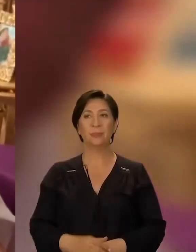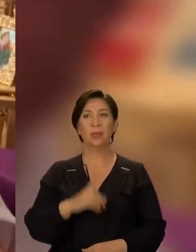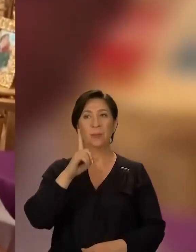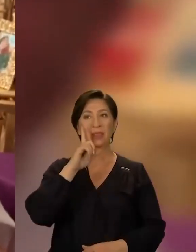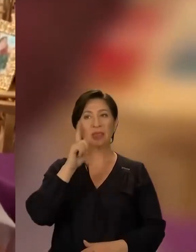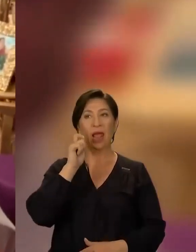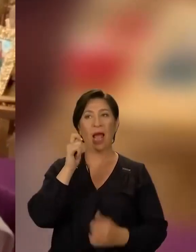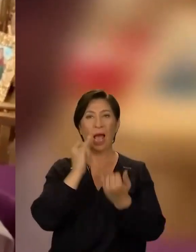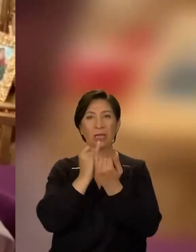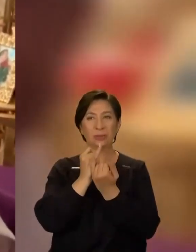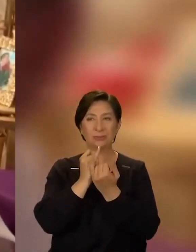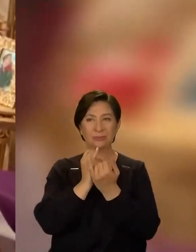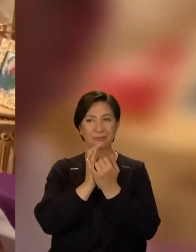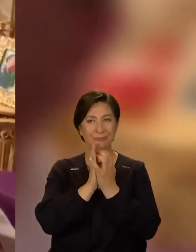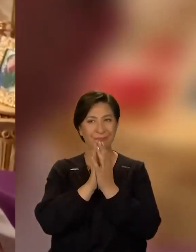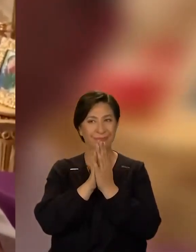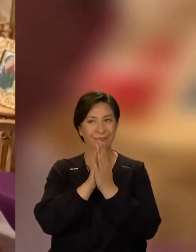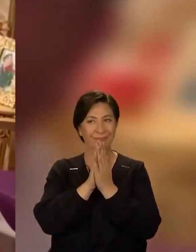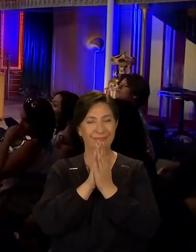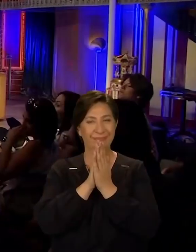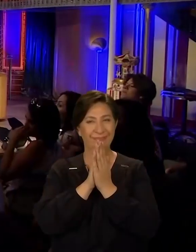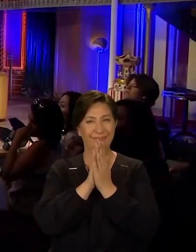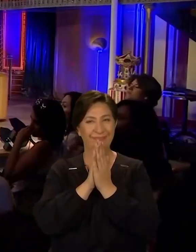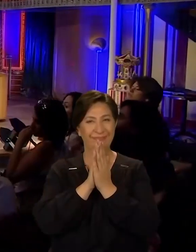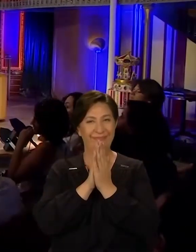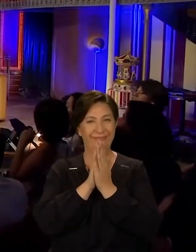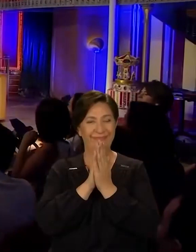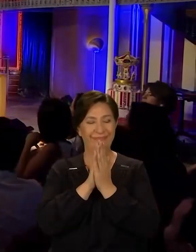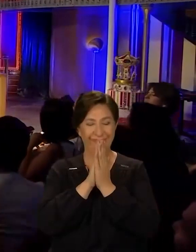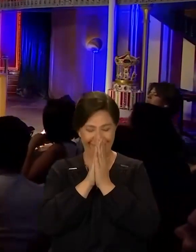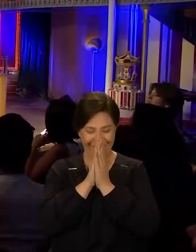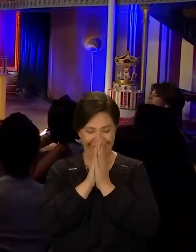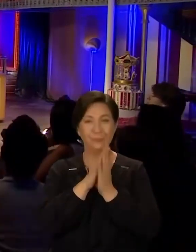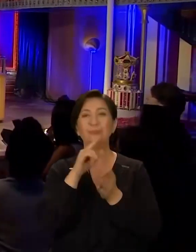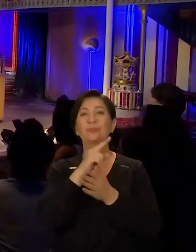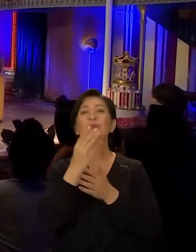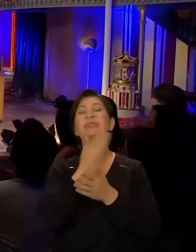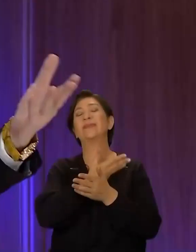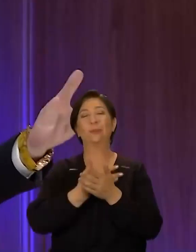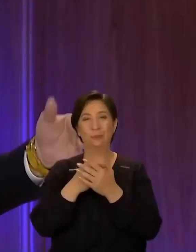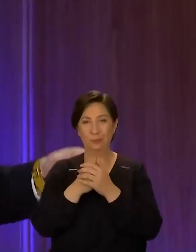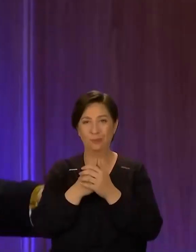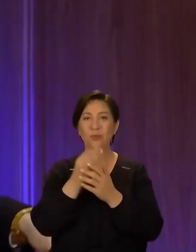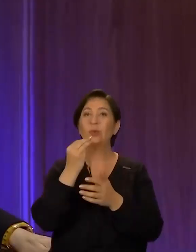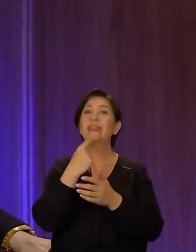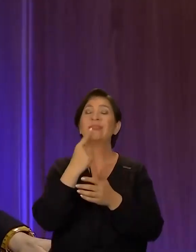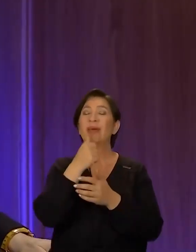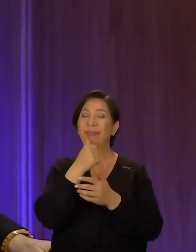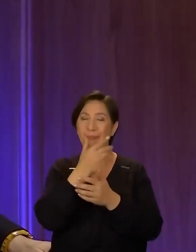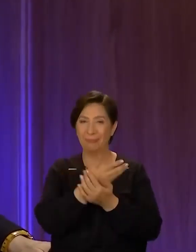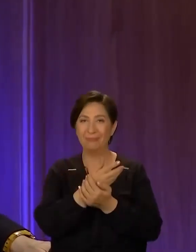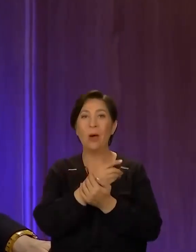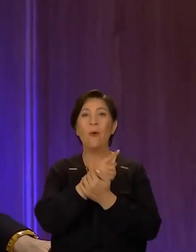delikanlı kardeşim yazmış. Murat abici, bunu üniversite okuyorum. Şimdi dur. Bu çok seviyorum. Çok tatlı bir